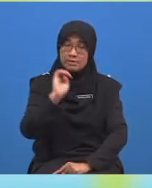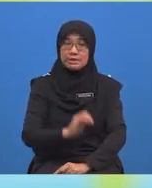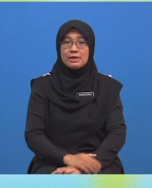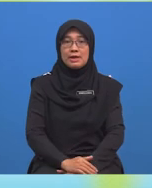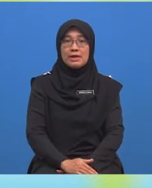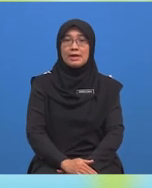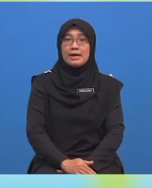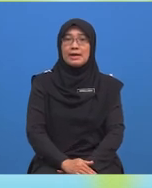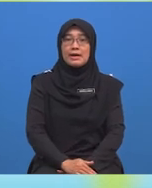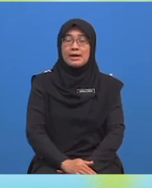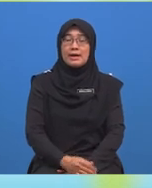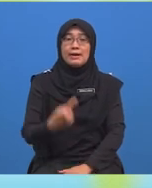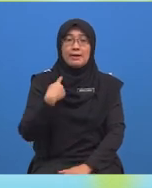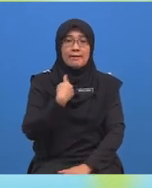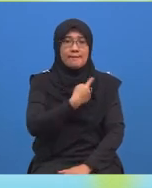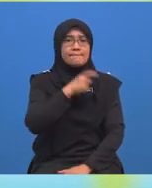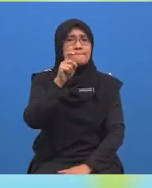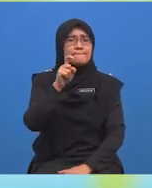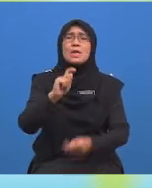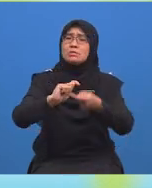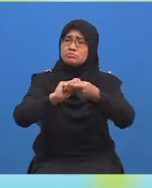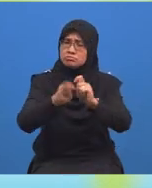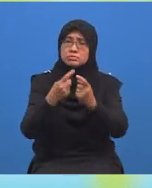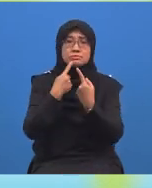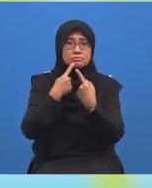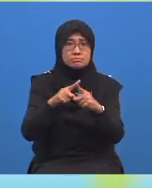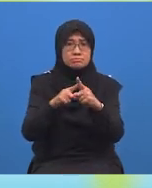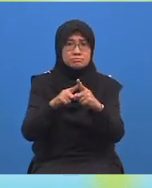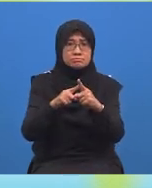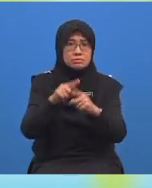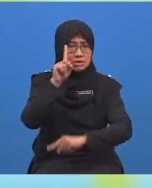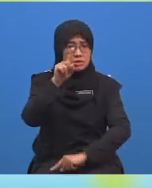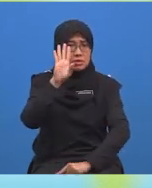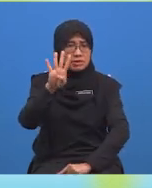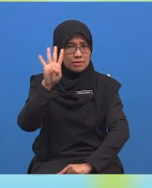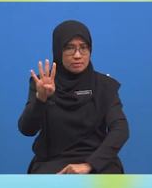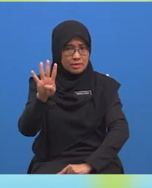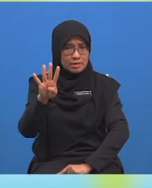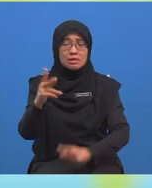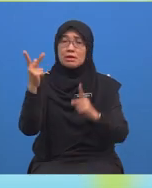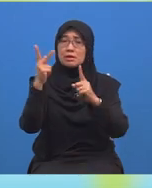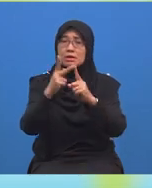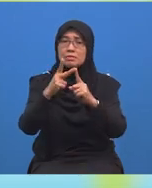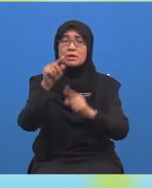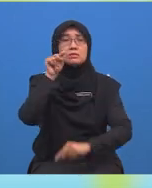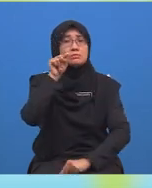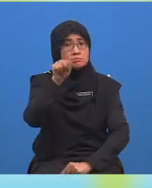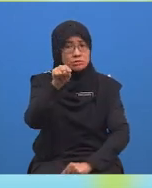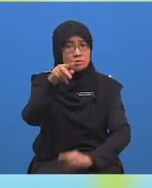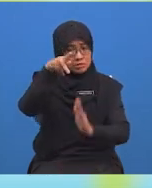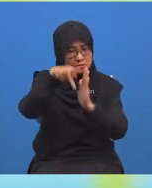144. Kita perlu tukarkan semula jawapan 144 kepada